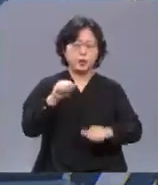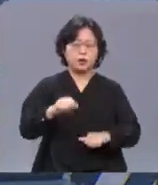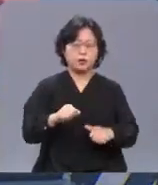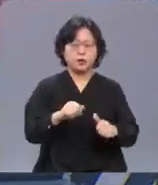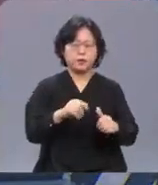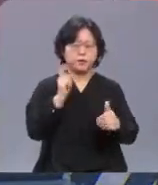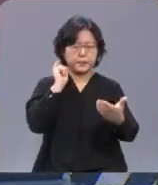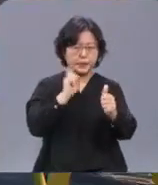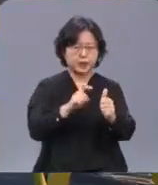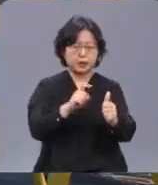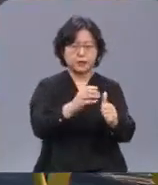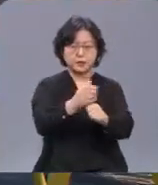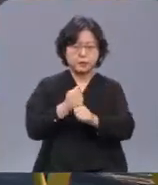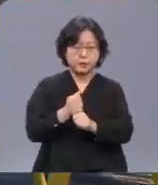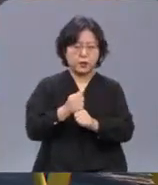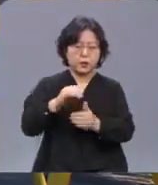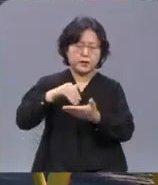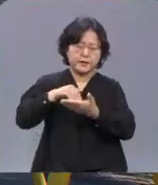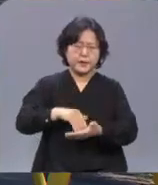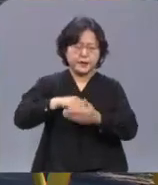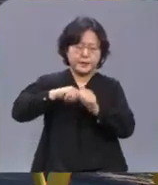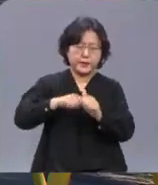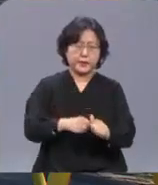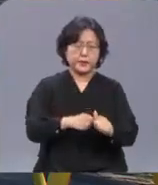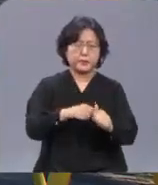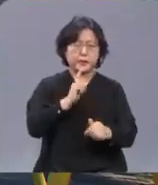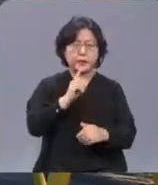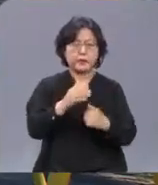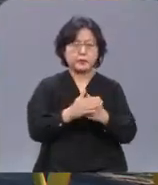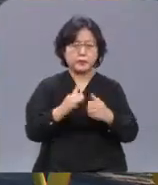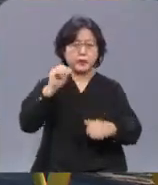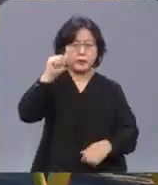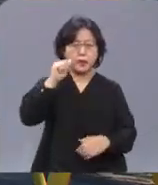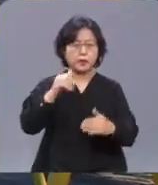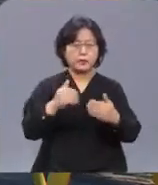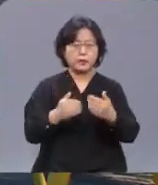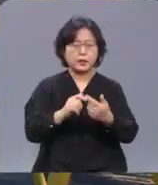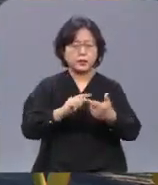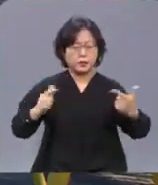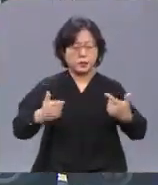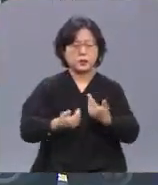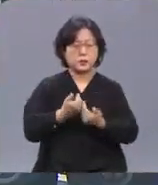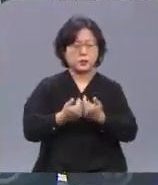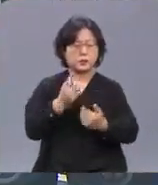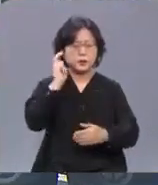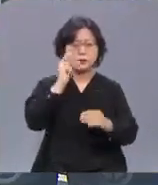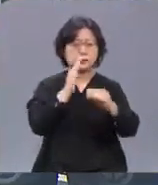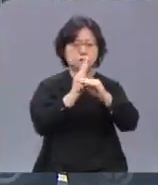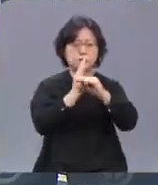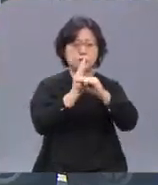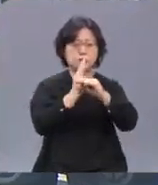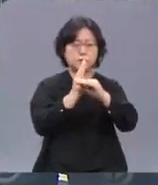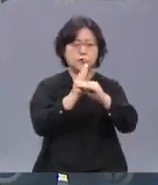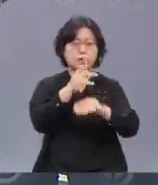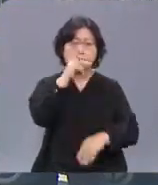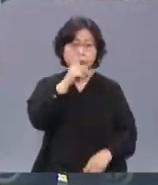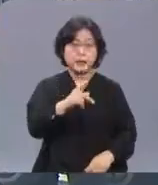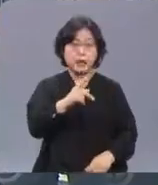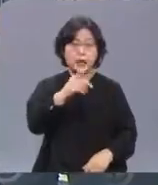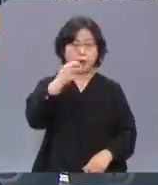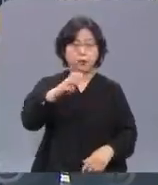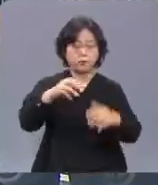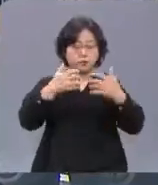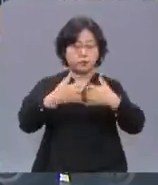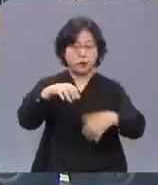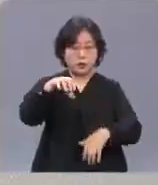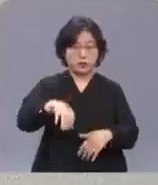발생하면 현장 체포하고 엄정하게 대응하겠다고 밝혀 파업 과정에 마찰도 예상됩니다. 지금까지 기아 광주 공장